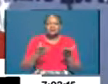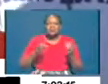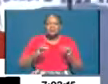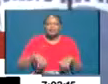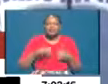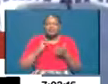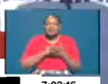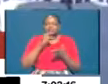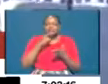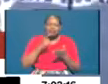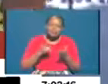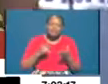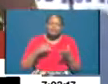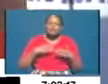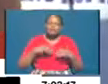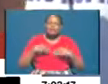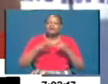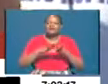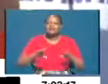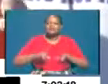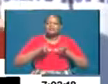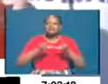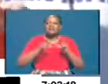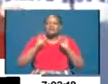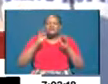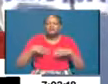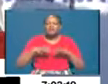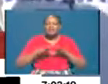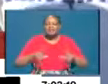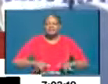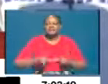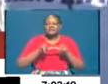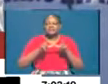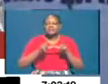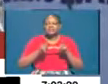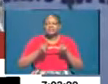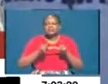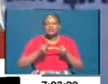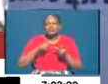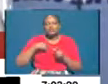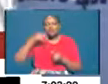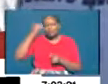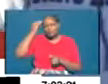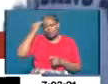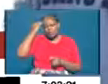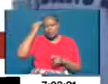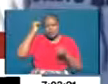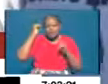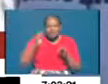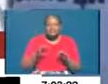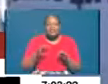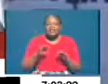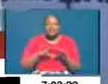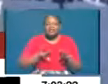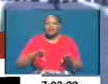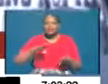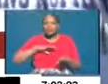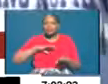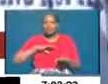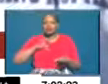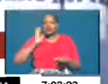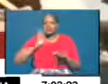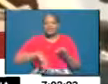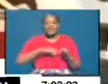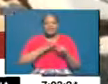zetu watu wapewe. Unajua kama umepewa title yako, utajua kama uko pale badala ya kuinvest maisha